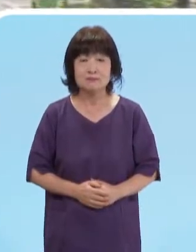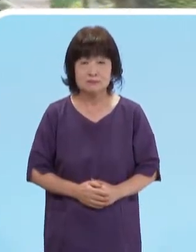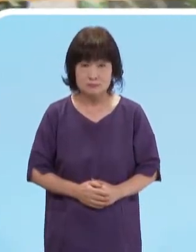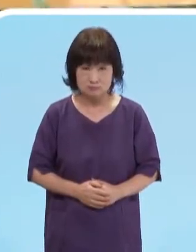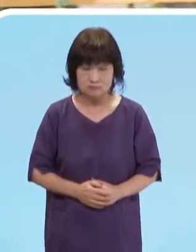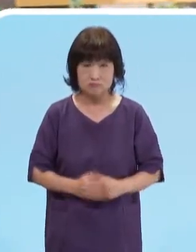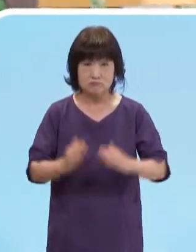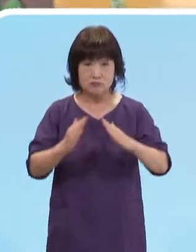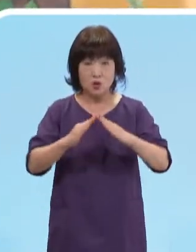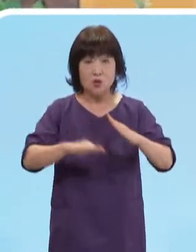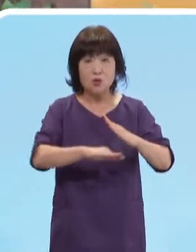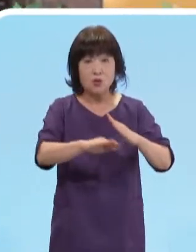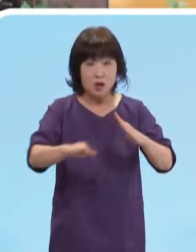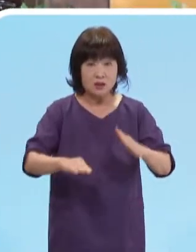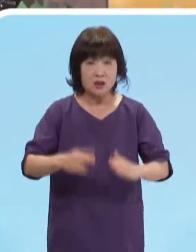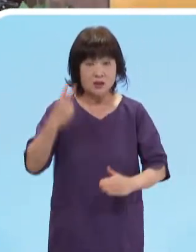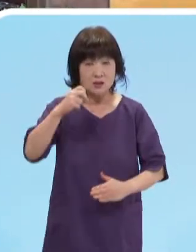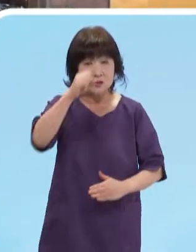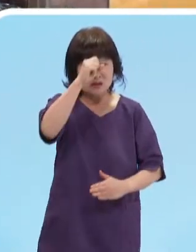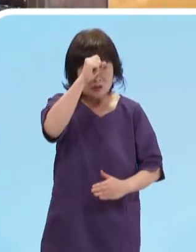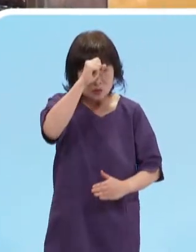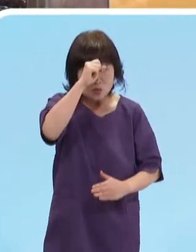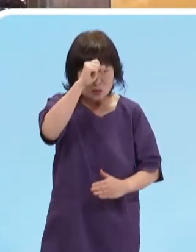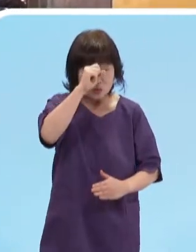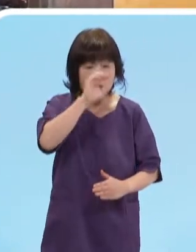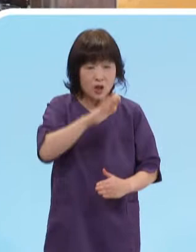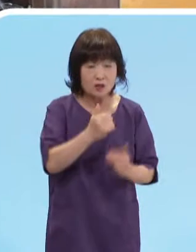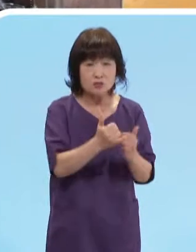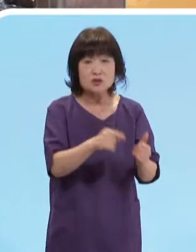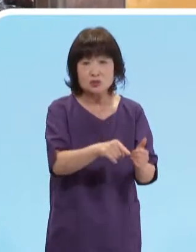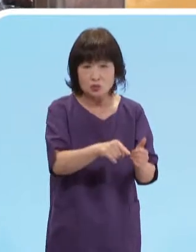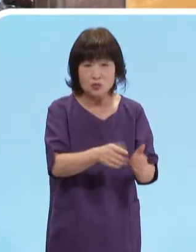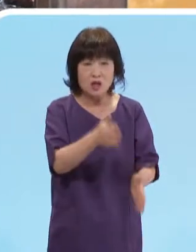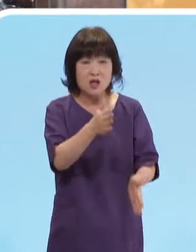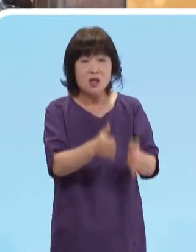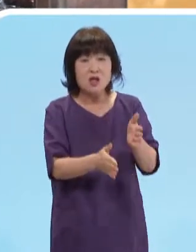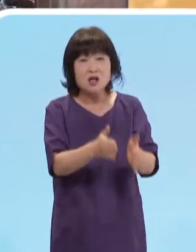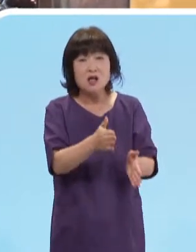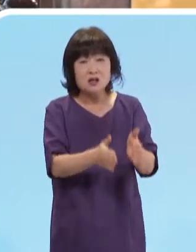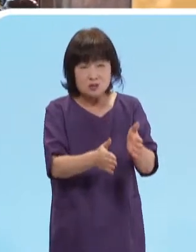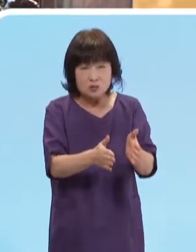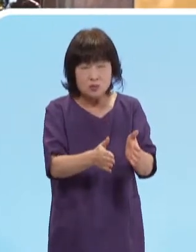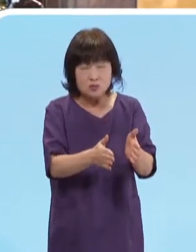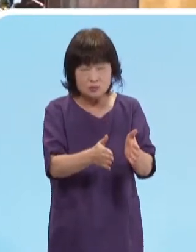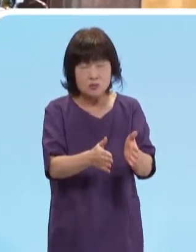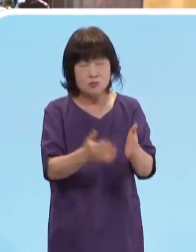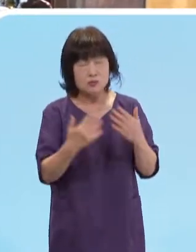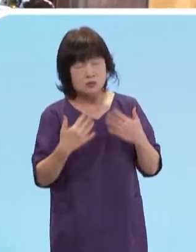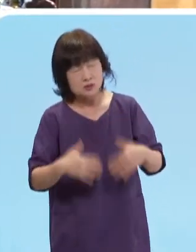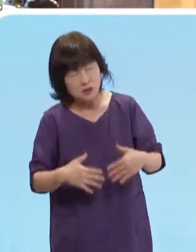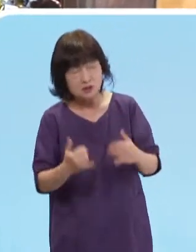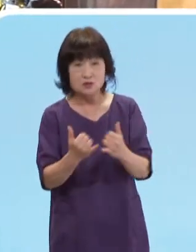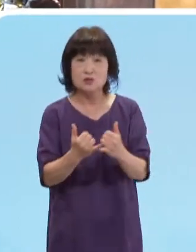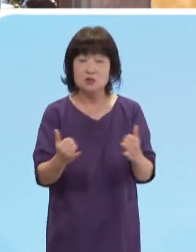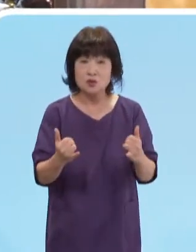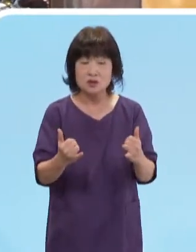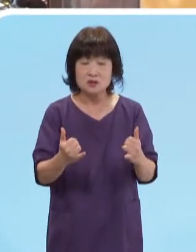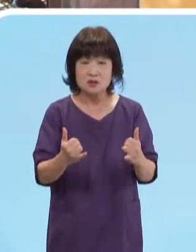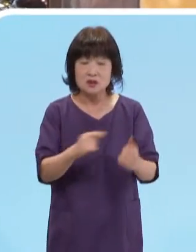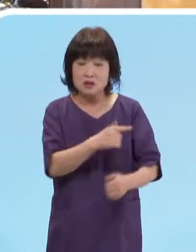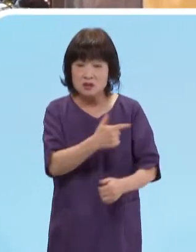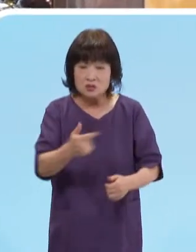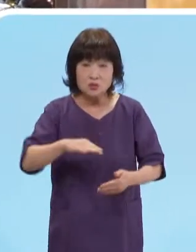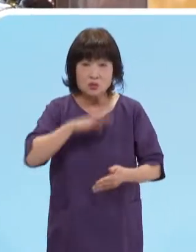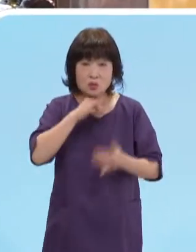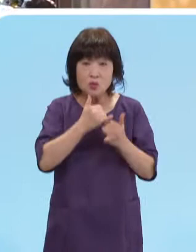ご家庭で認知症状のある方であるとか、介護の問題で疲れてられる方であるとか、いろんな高齢者